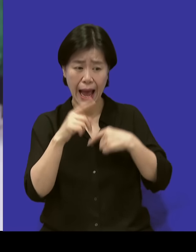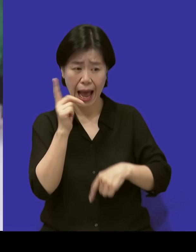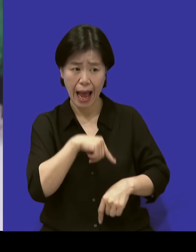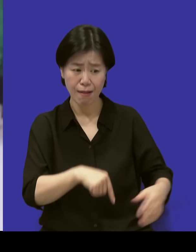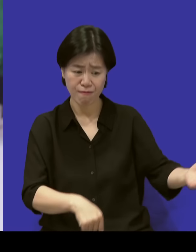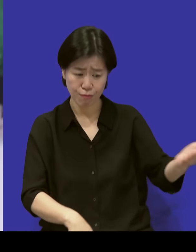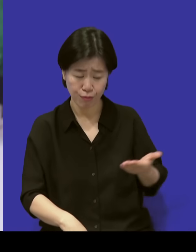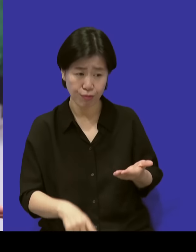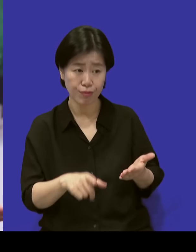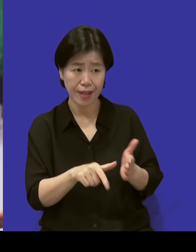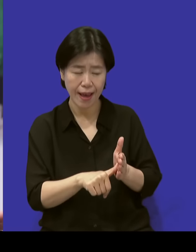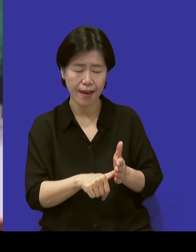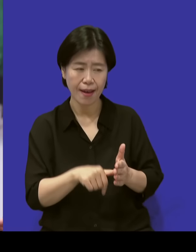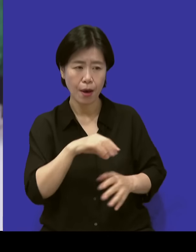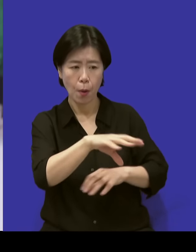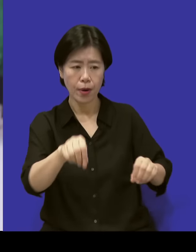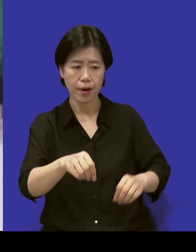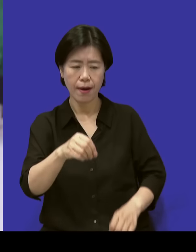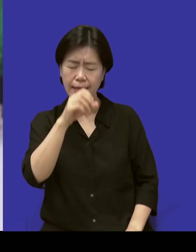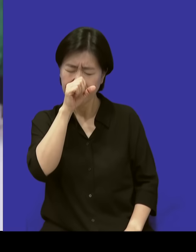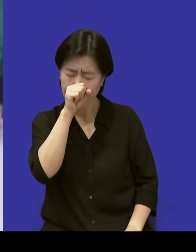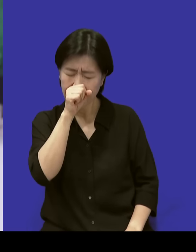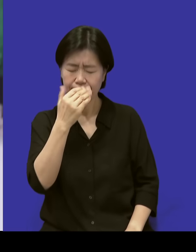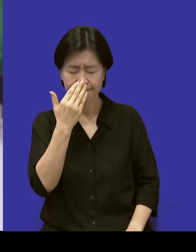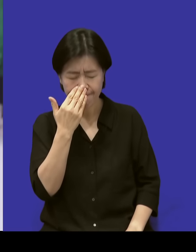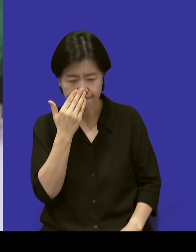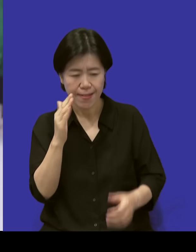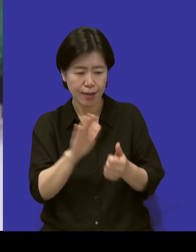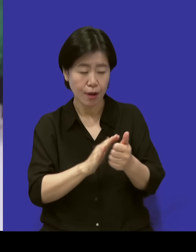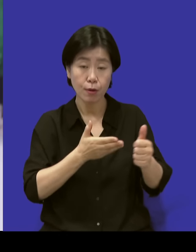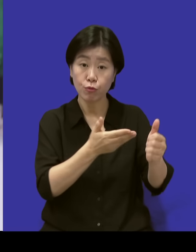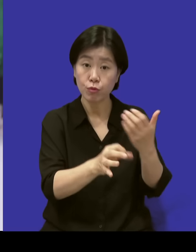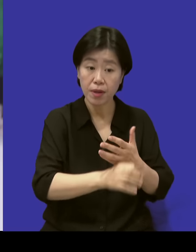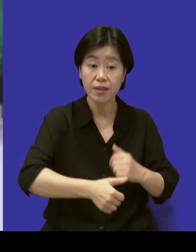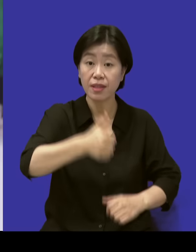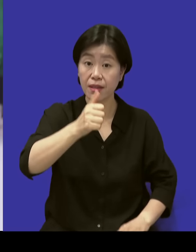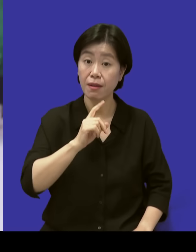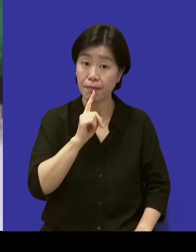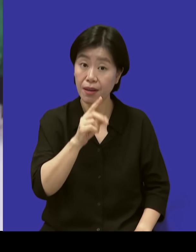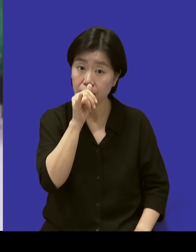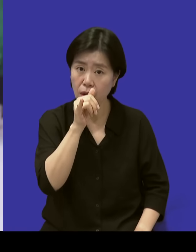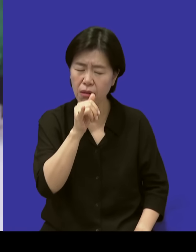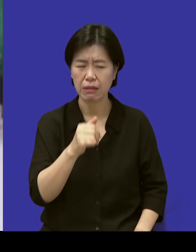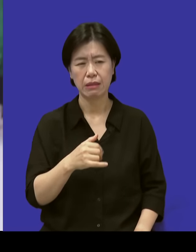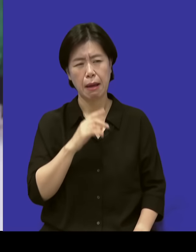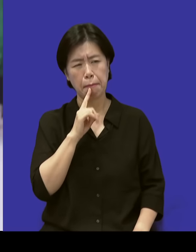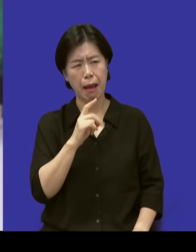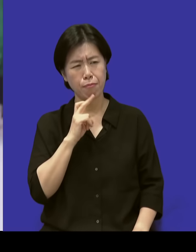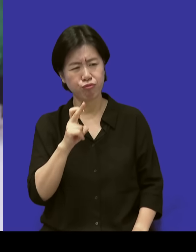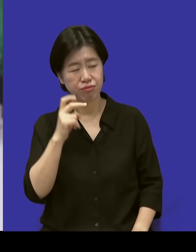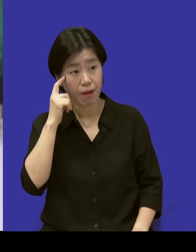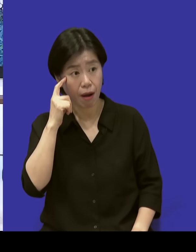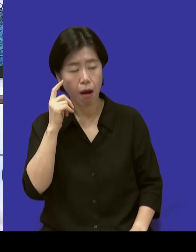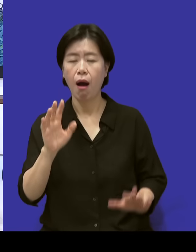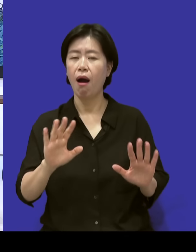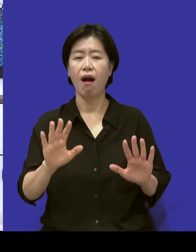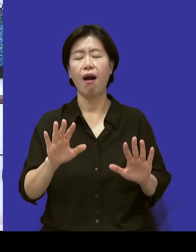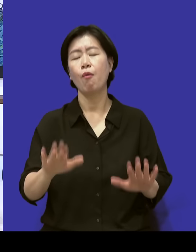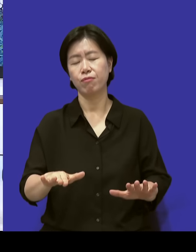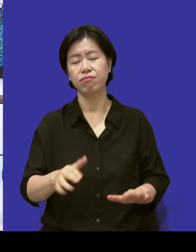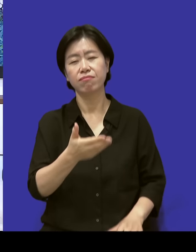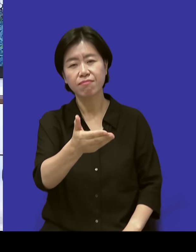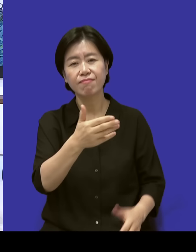생각했거든요. 많이 하는 말이고. 네. 근데 이게 진짜 실제적으로 일어날 네. 수 있고 그렇게 보여줄 네. 수 있는 말씀이구나라는 거를 네. 오늘